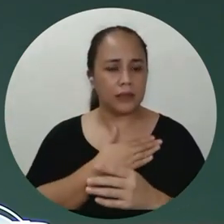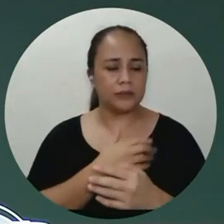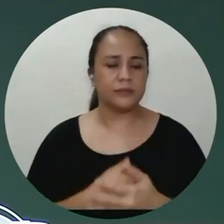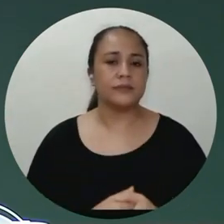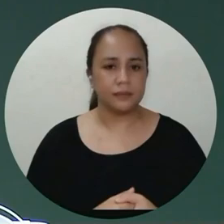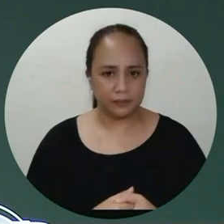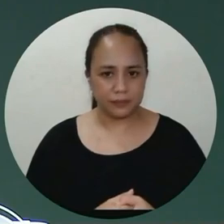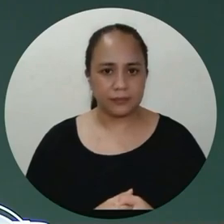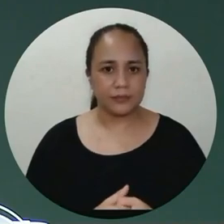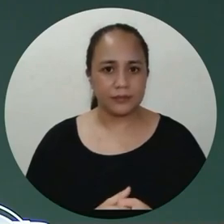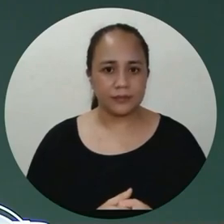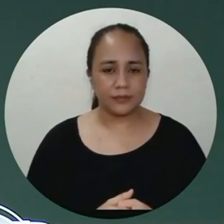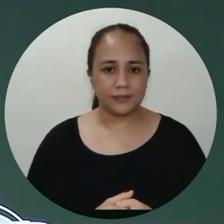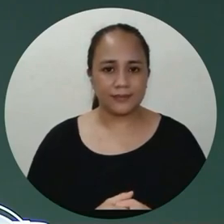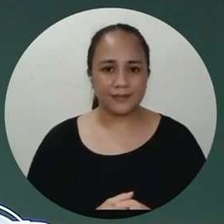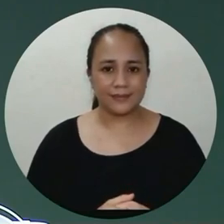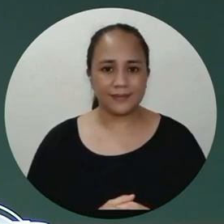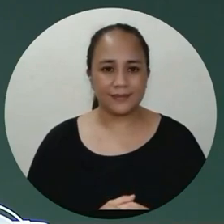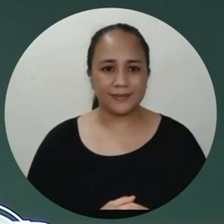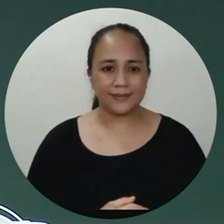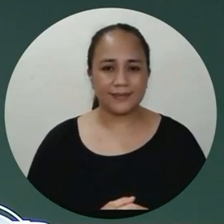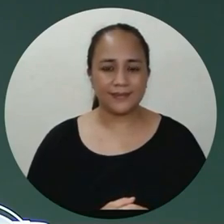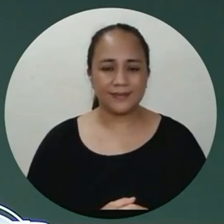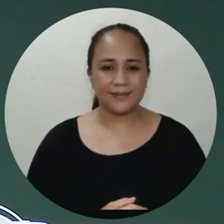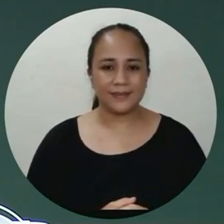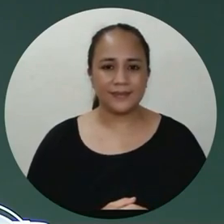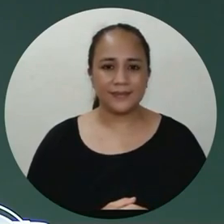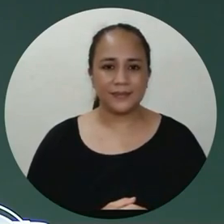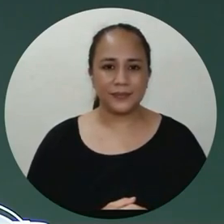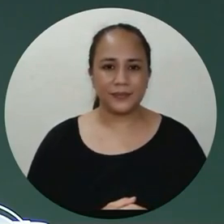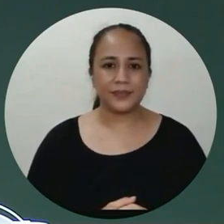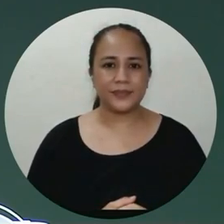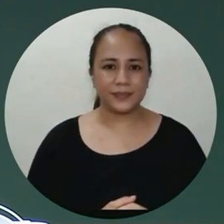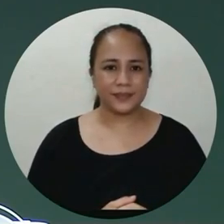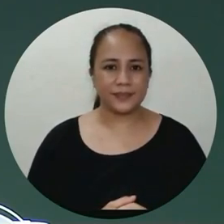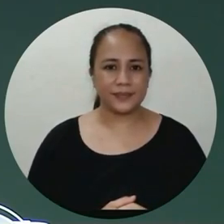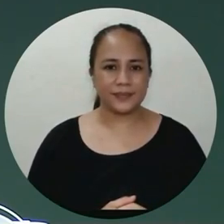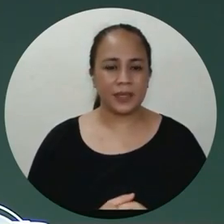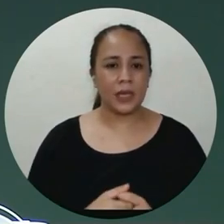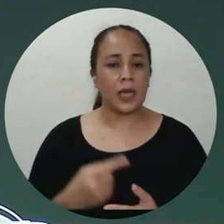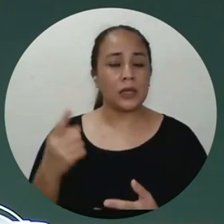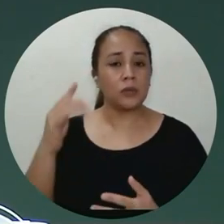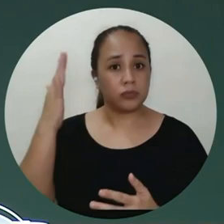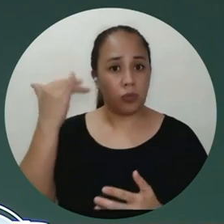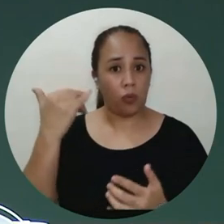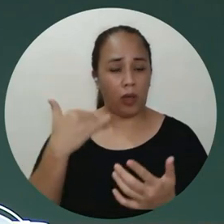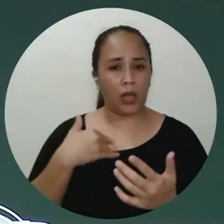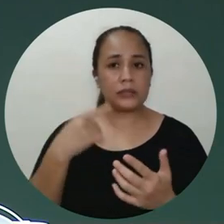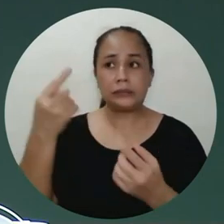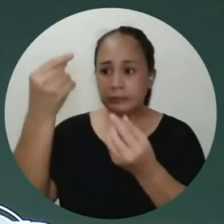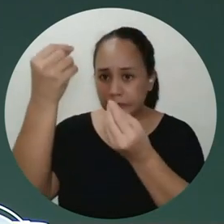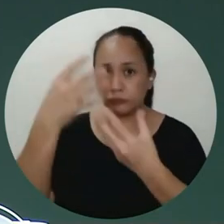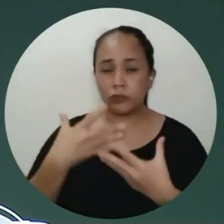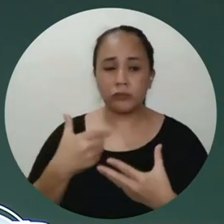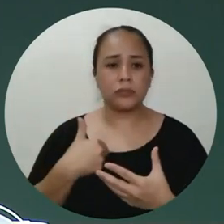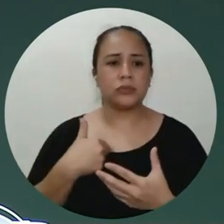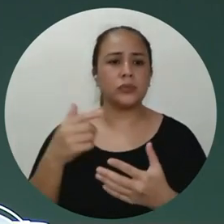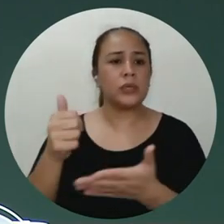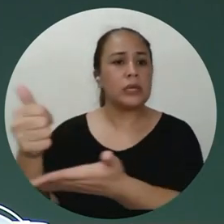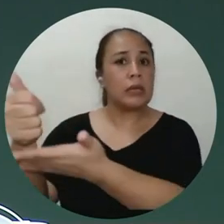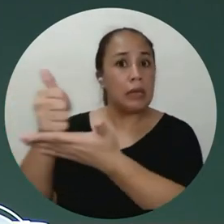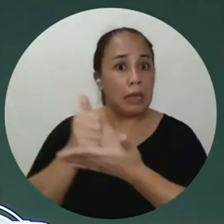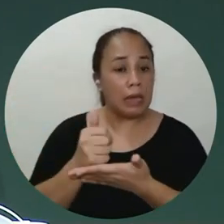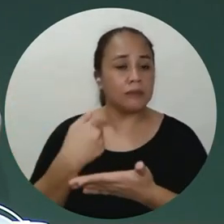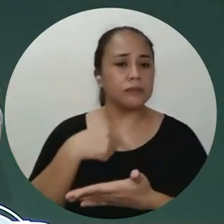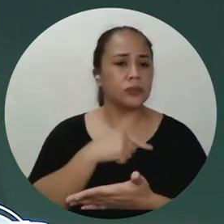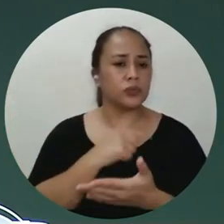그렇게 적용해서 편집하도록 도와주시겠다는 것입니다. And that is why he is telling us that he will help us to apply and